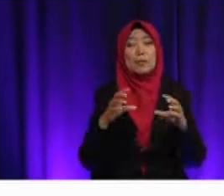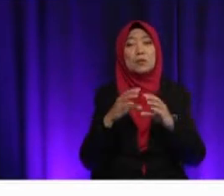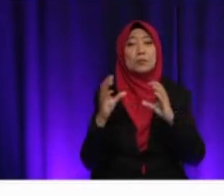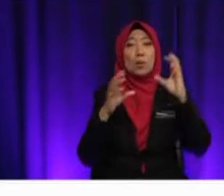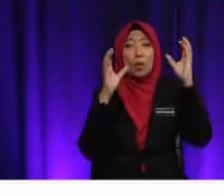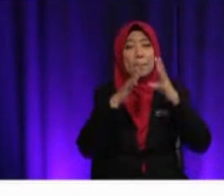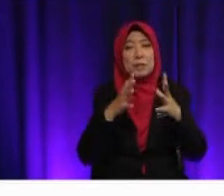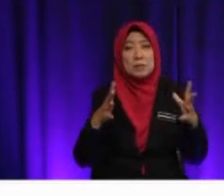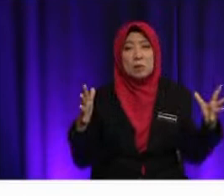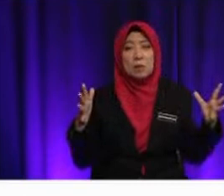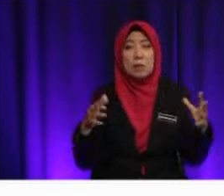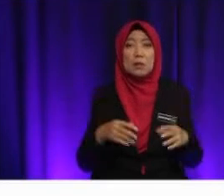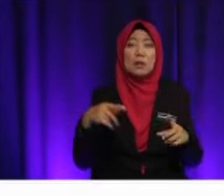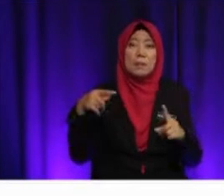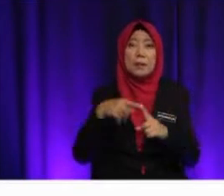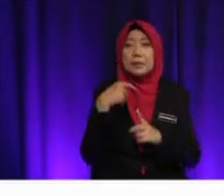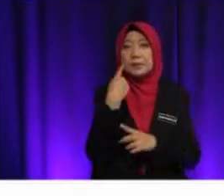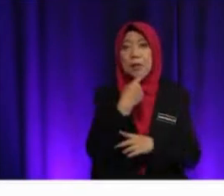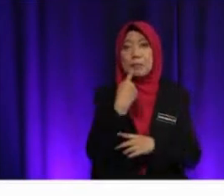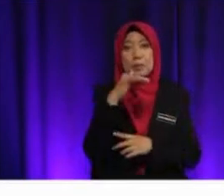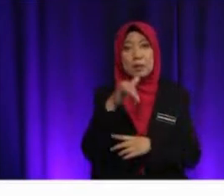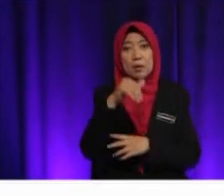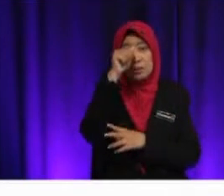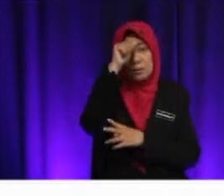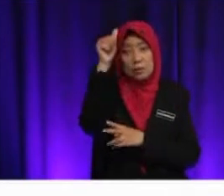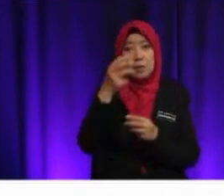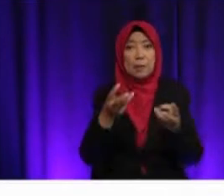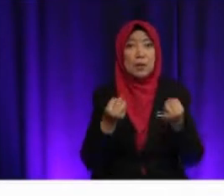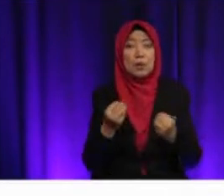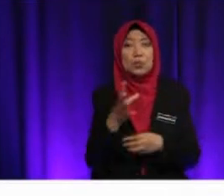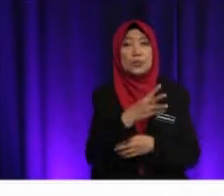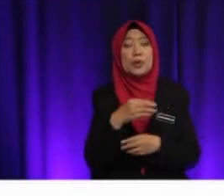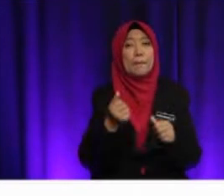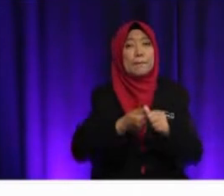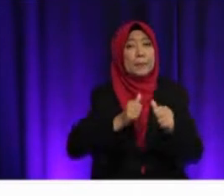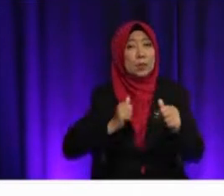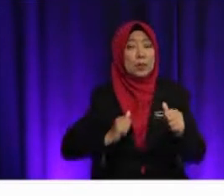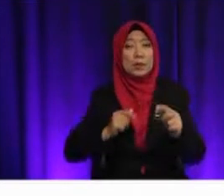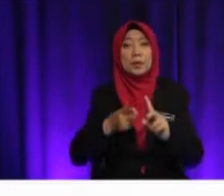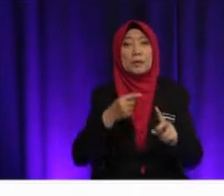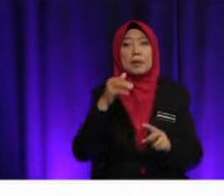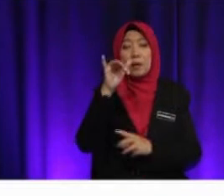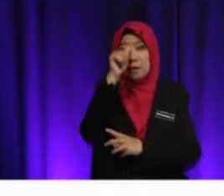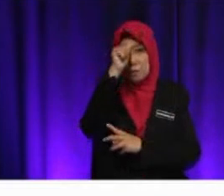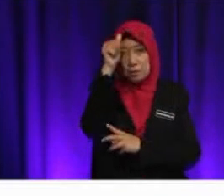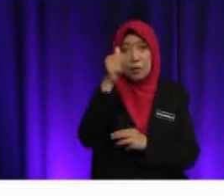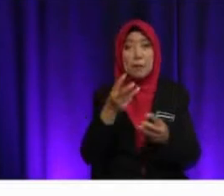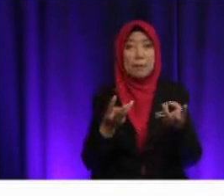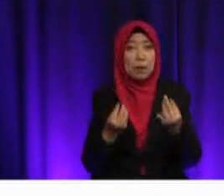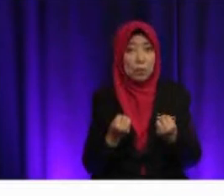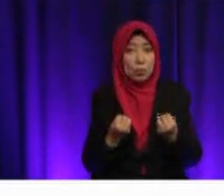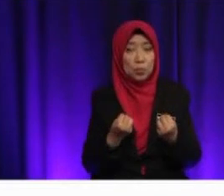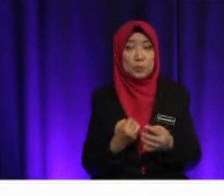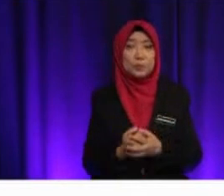menimpakan hujan batu itu kepada sesiapa yang dia kehendaki, serta menjauhkan daripada sesiapa yang ia kehendaki, ya.